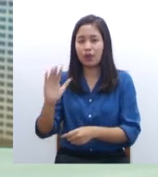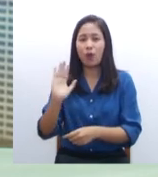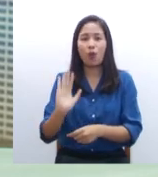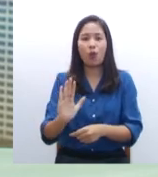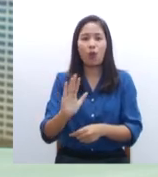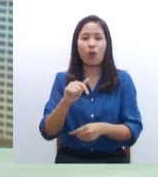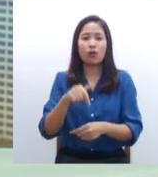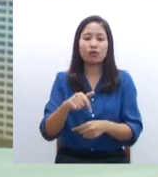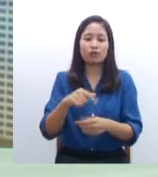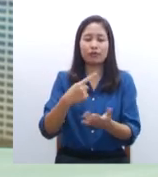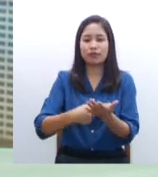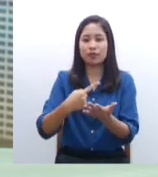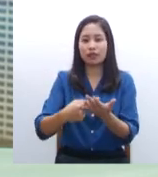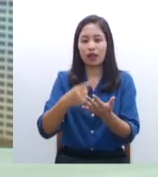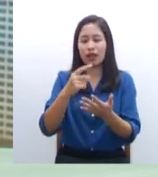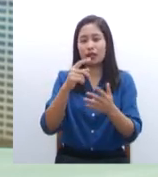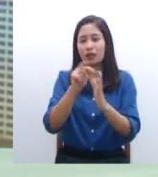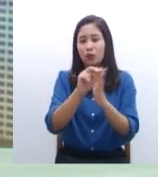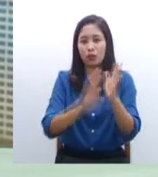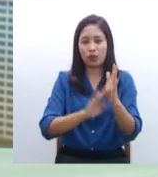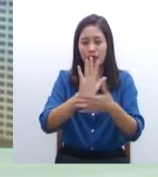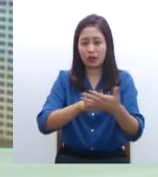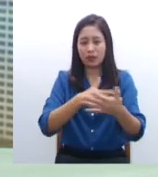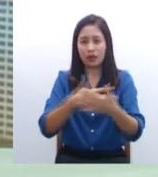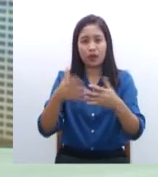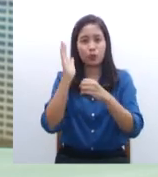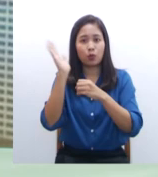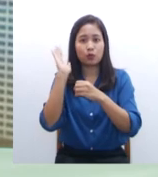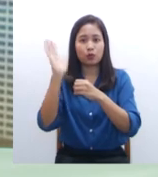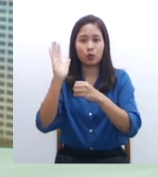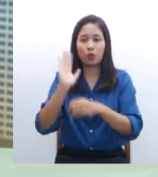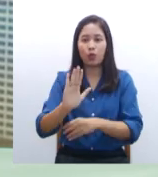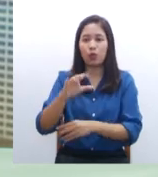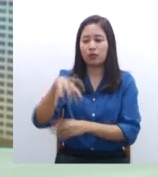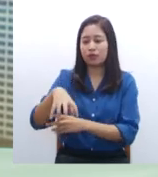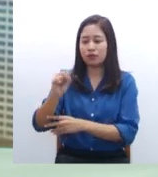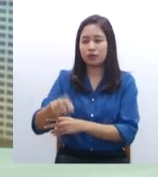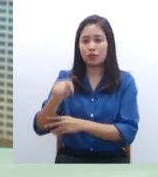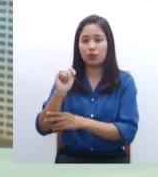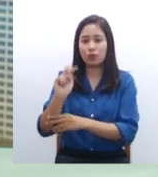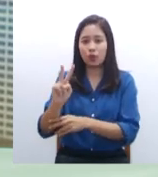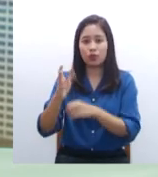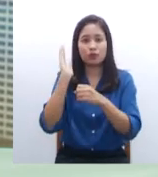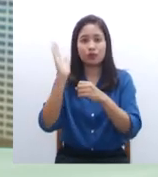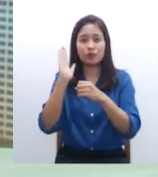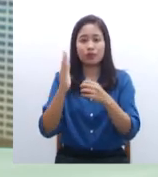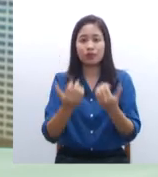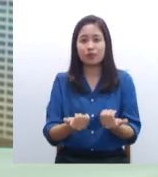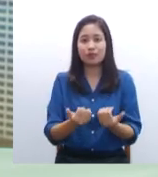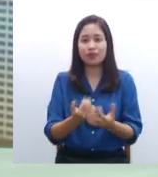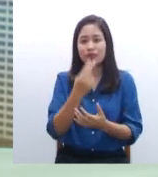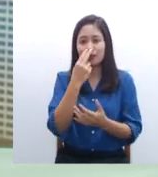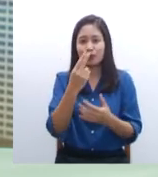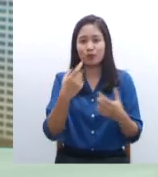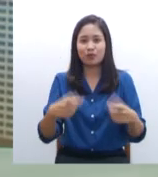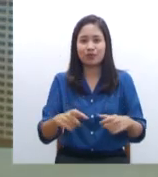ทรีย์ไกรท่านที่ปรึกษาด้านนโยบายและแผนในฐานะโฆษกสำนักงานคณะกรรมการการศึกษาขั้นพื้นฐานได้เป็นผู้ดำเนินรายการขอเชิญรับช